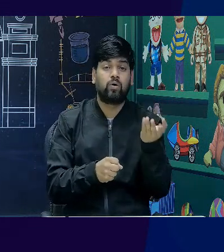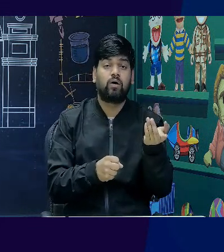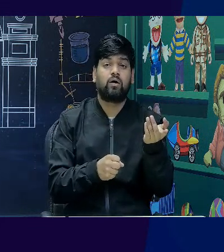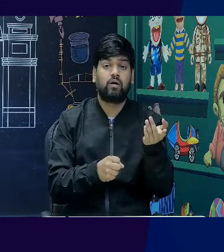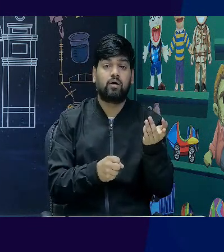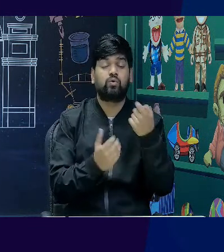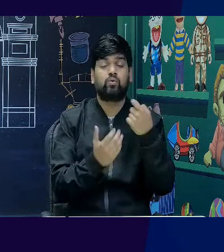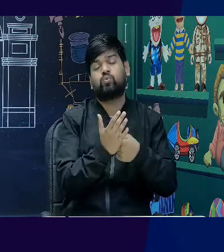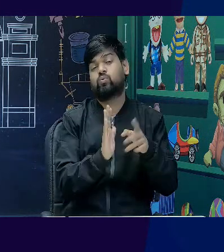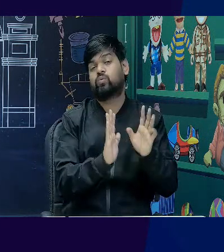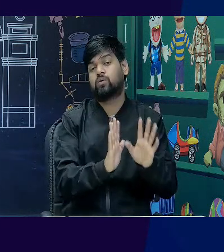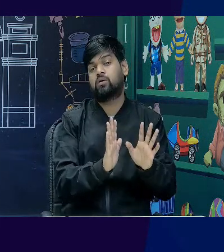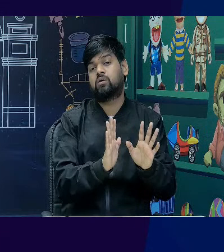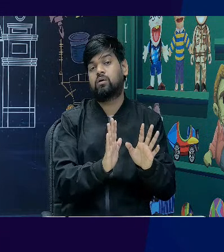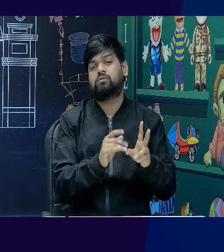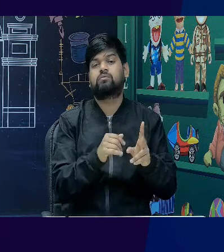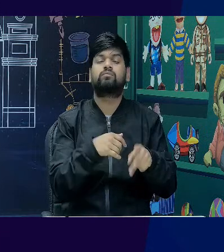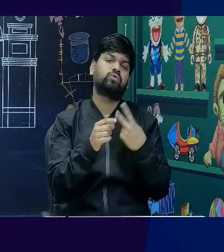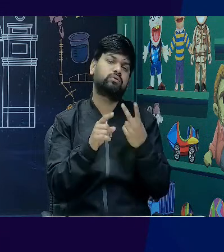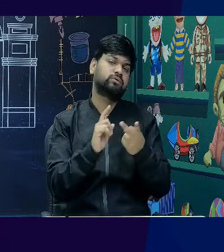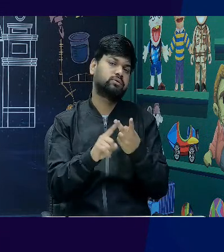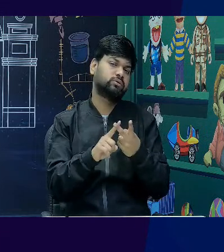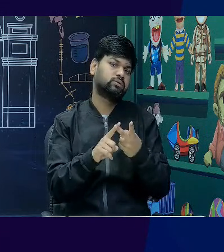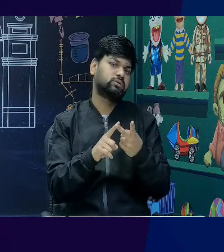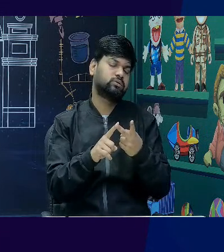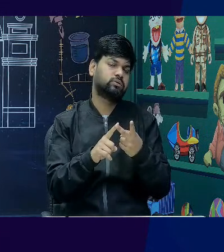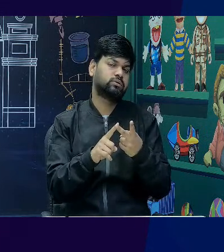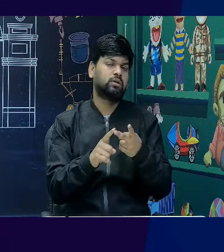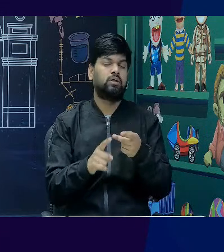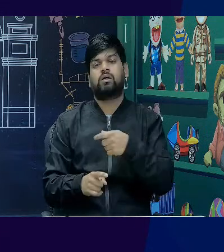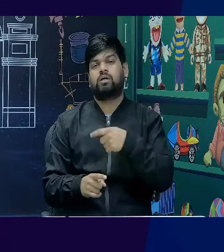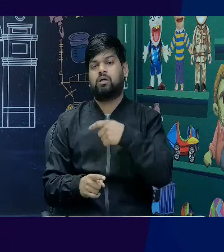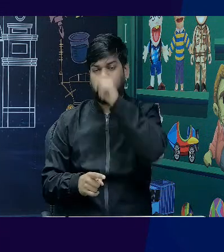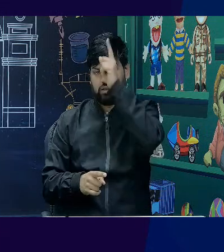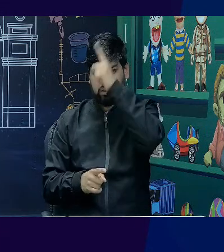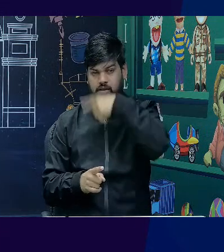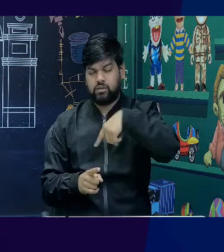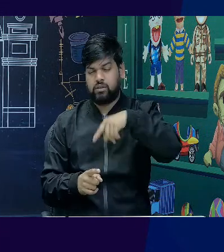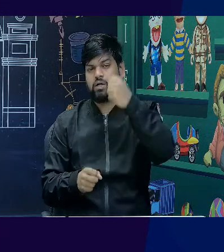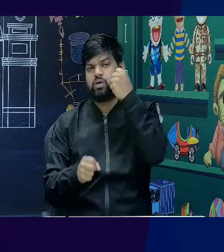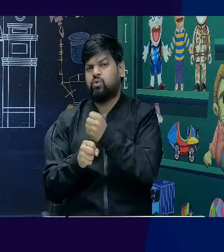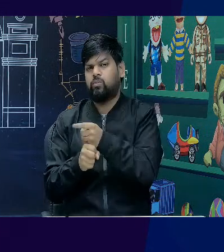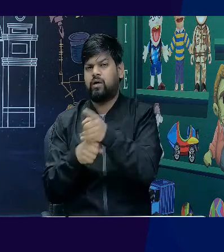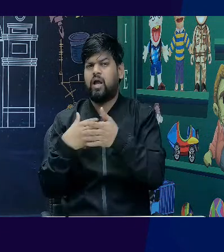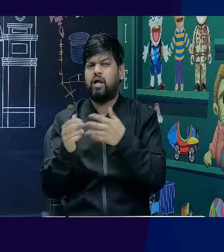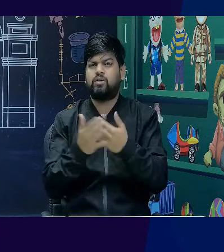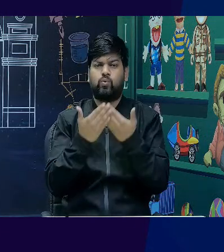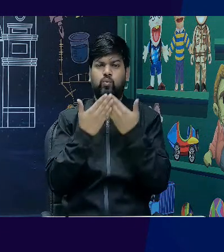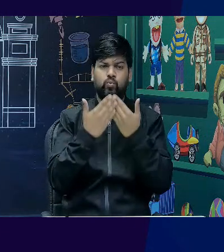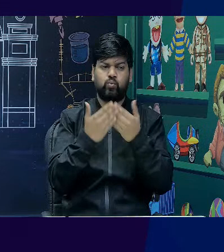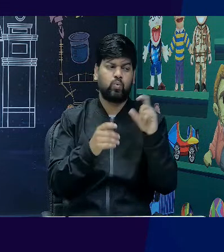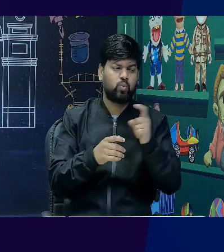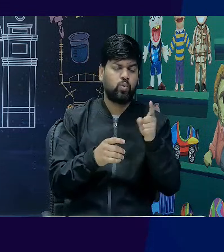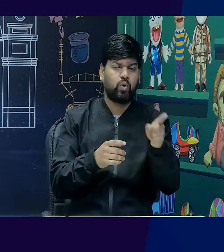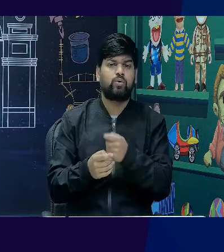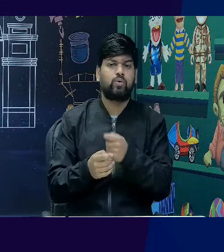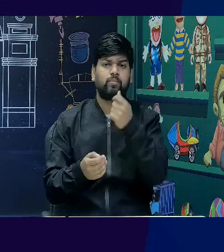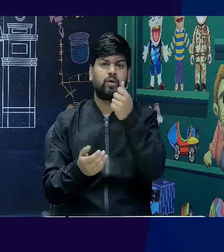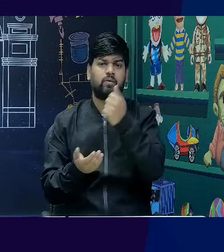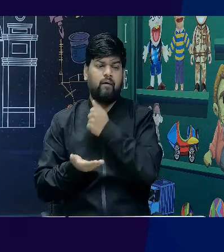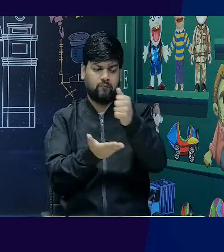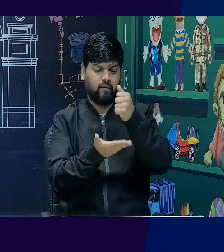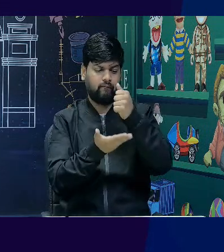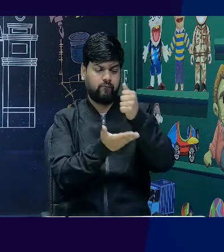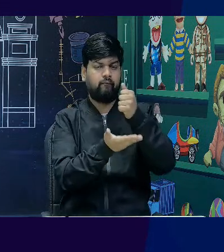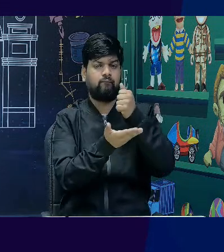को या किसी इंस्टीट्यूशन को गवर्नमेंट देती है टू सपोर्ट देम इन देयर डेली लाइफ, टू असिस्ट देम. सो एग्जाम्पल्स इसके